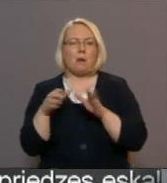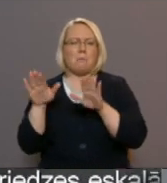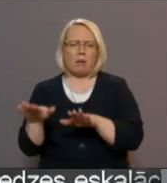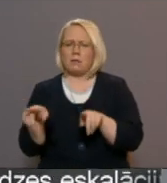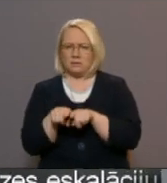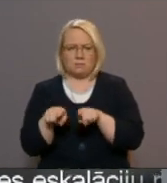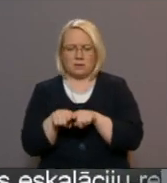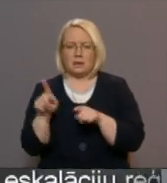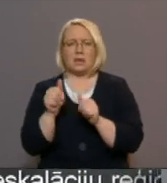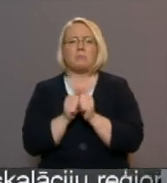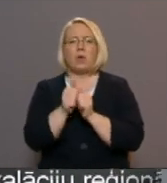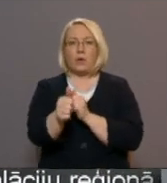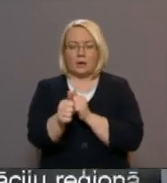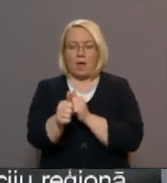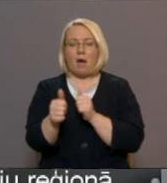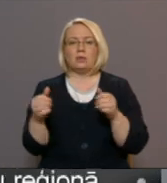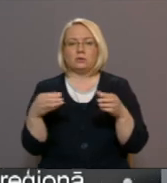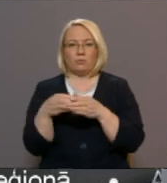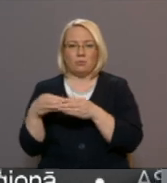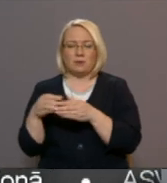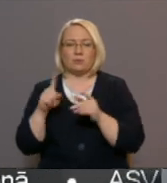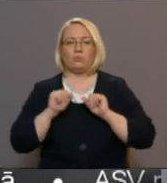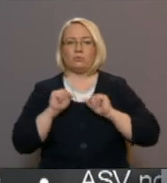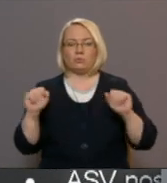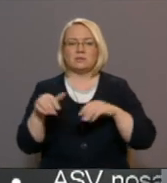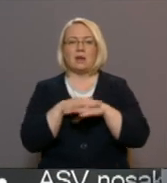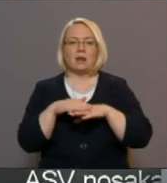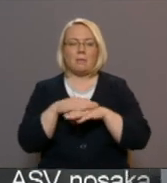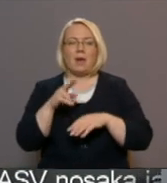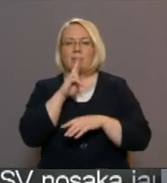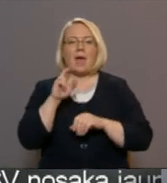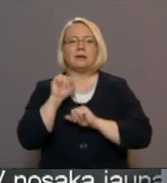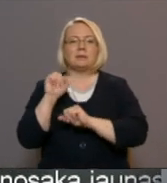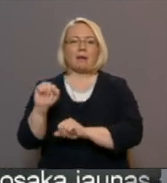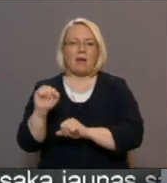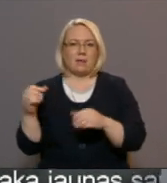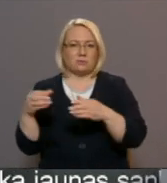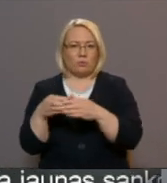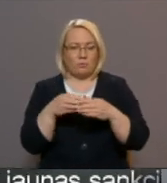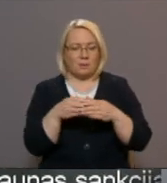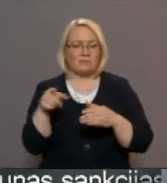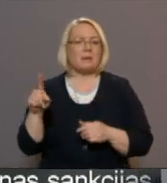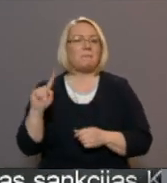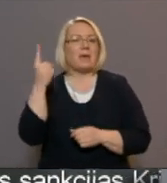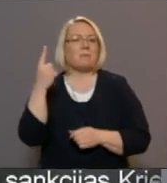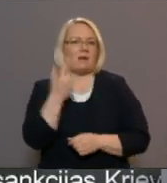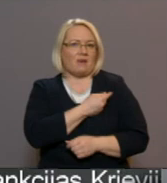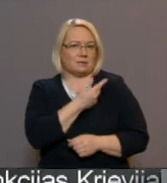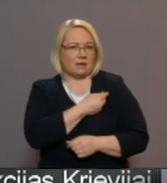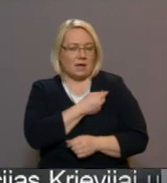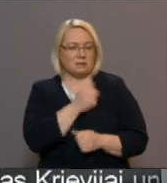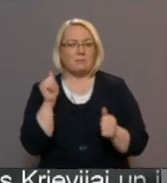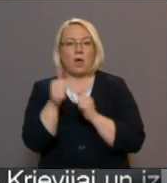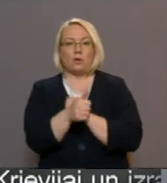Viens ir prioritāte nodrošināt sabiedrības neaizsargātāko daļu ar iespēju vakcinēties pirmām kārtām, ja, tātad